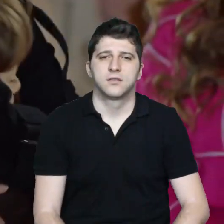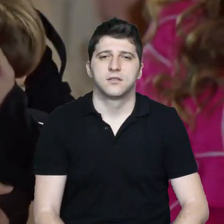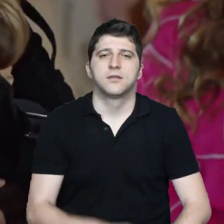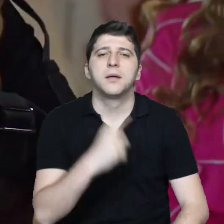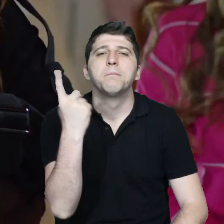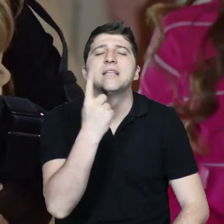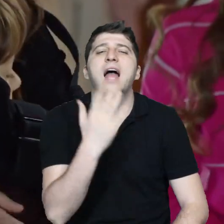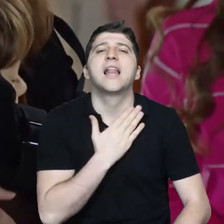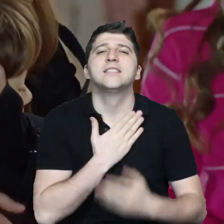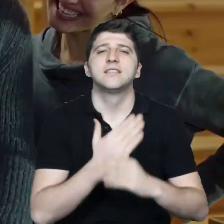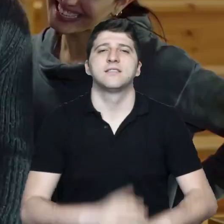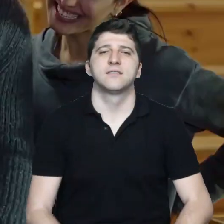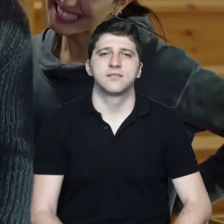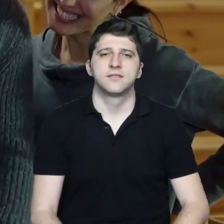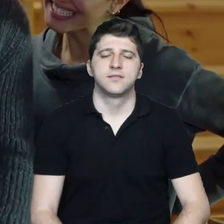Bir tanesi.